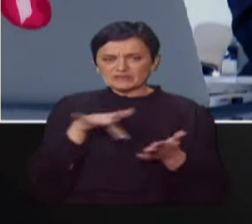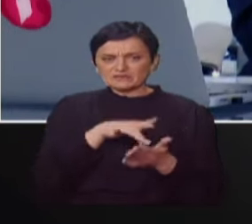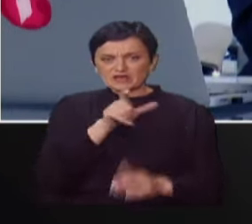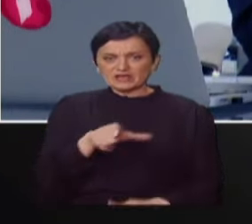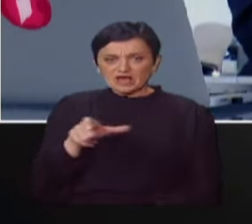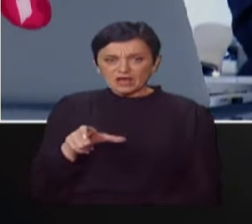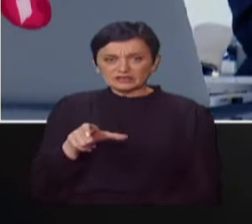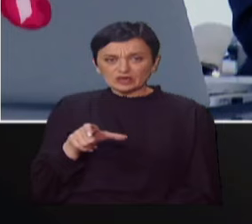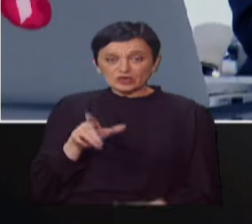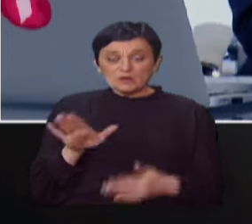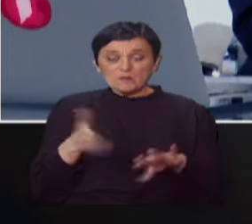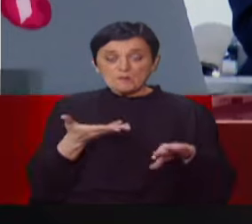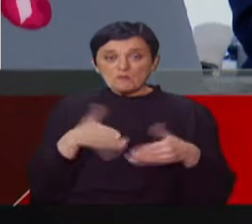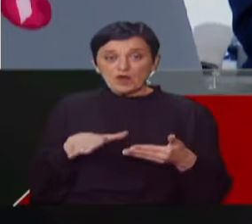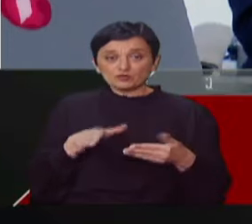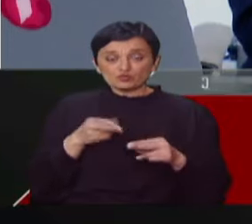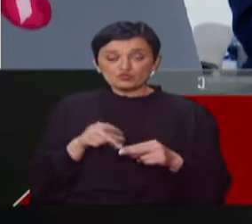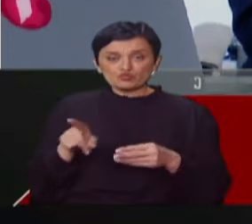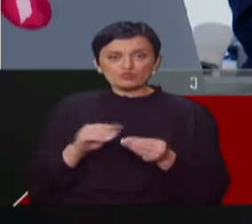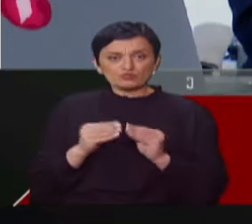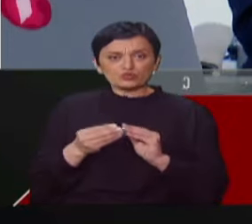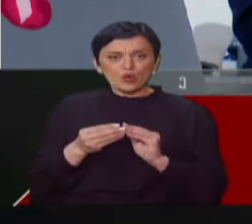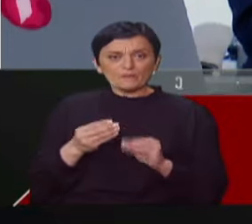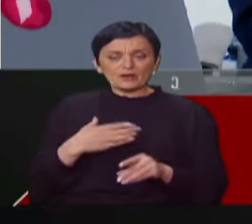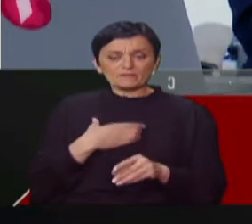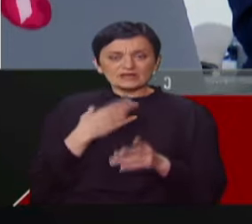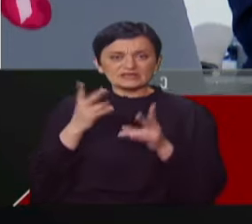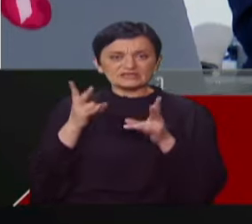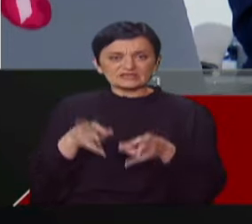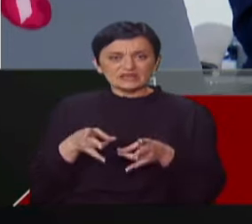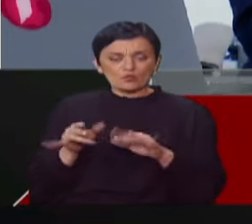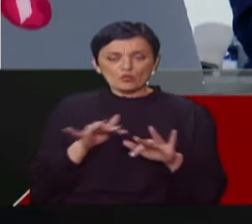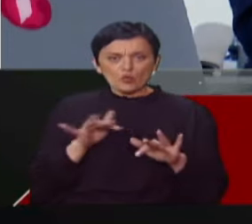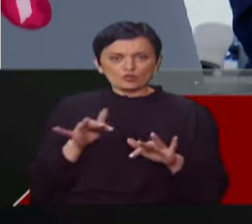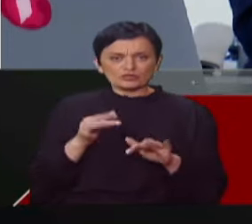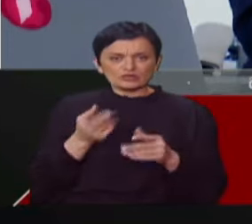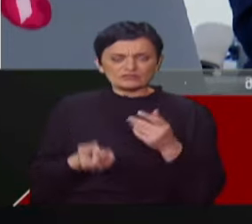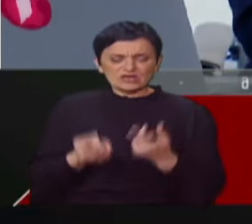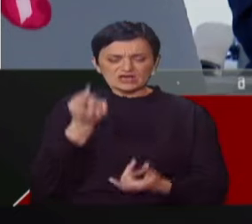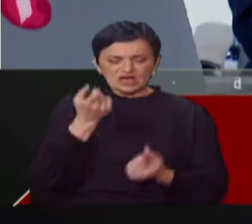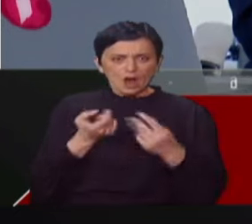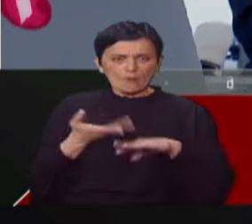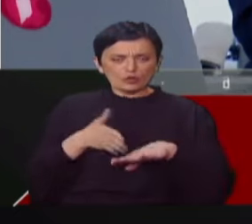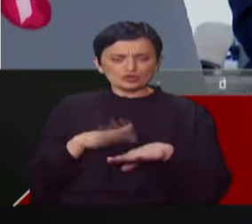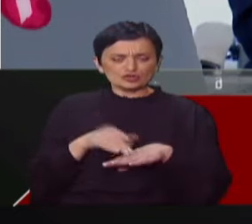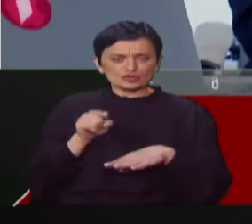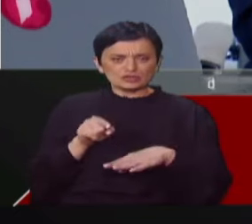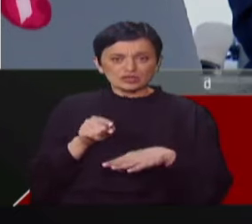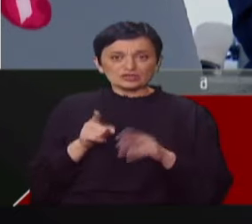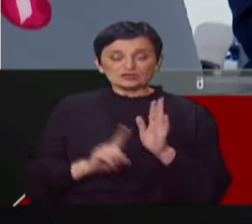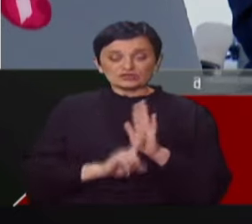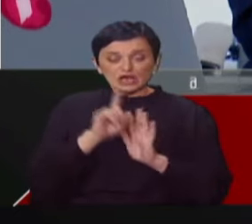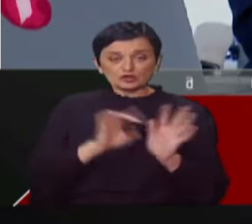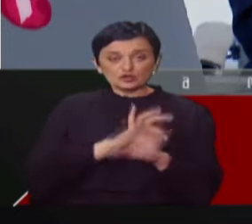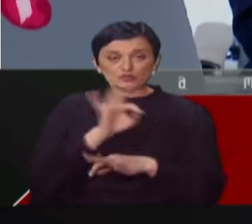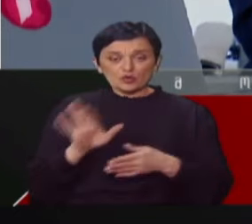stumca, batumși, es problema, tragiculma, moleneba, soavet, gamoacina, rișem de gat, taitsko